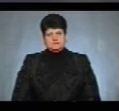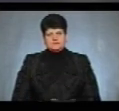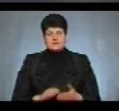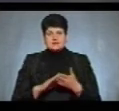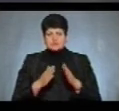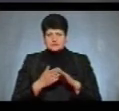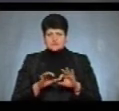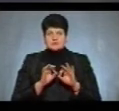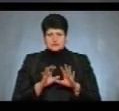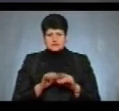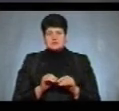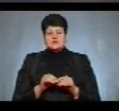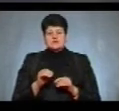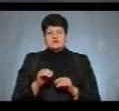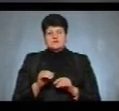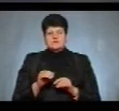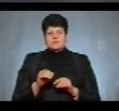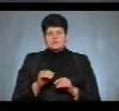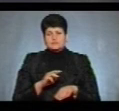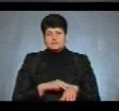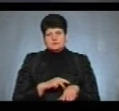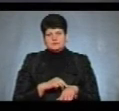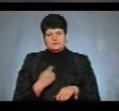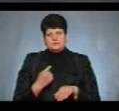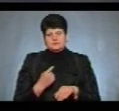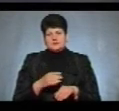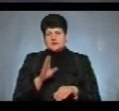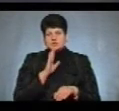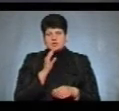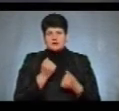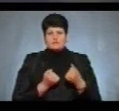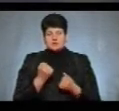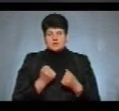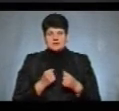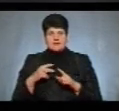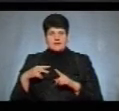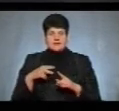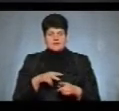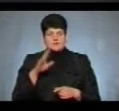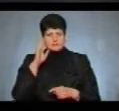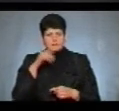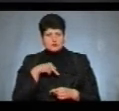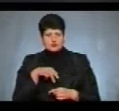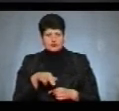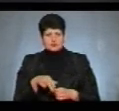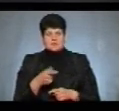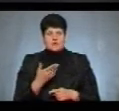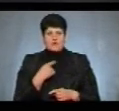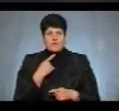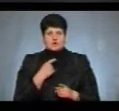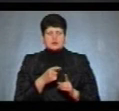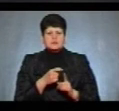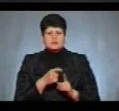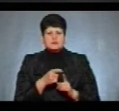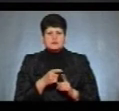Ситуацію прокоментував речник Нацполіції в області Сергій Крета. Жінка-водій тролейбуса наїхала на пішохода. За словами водія,